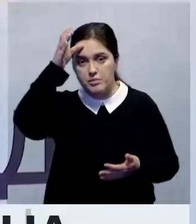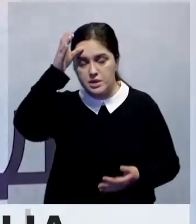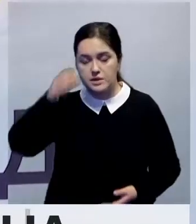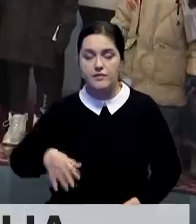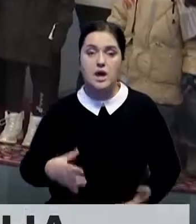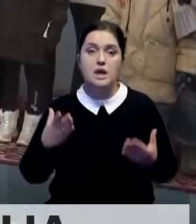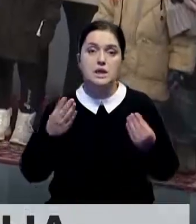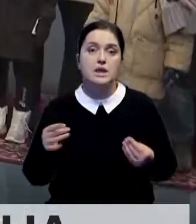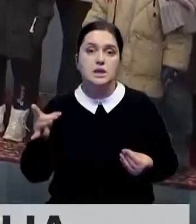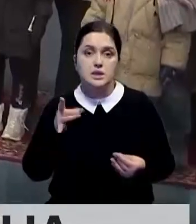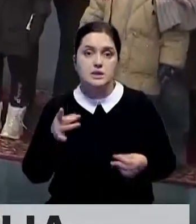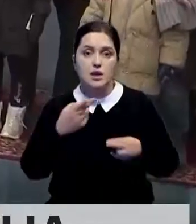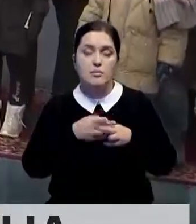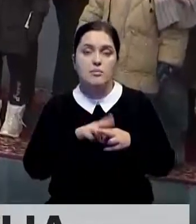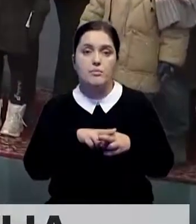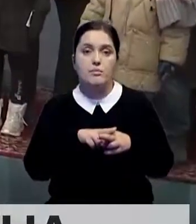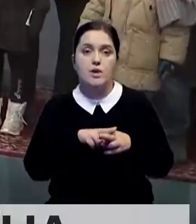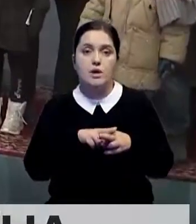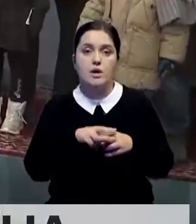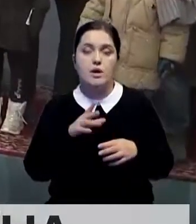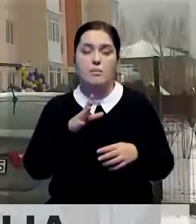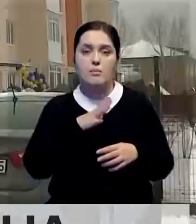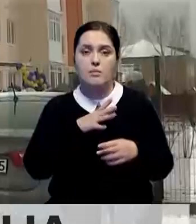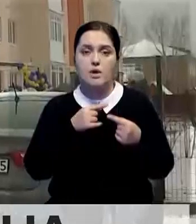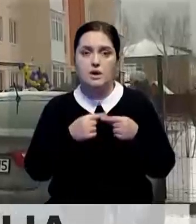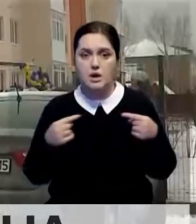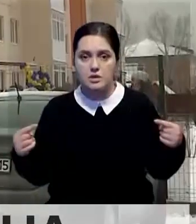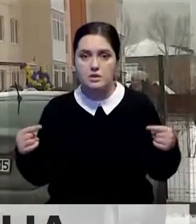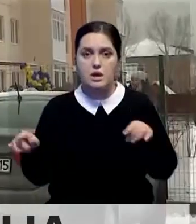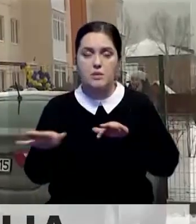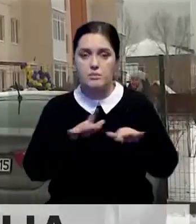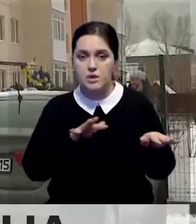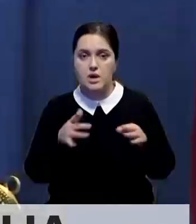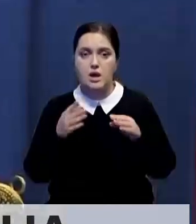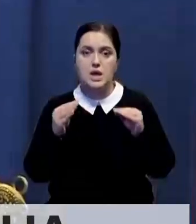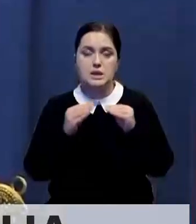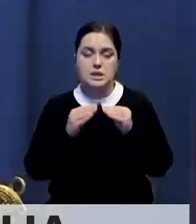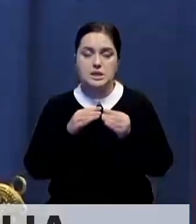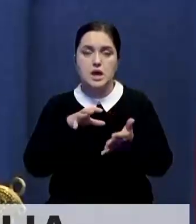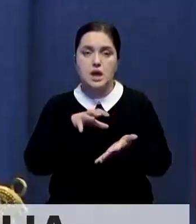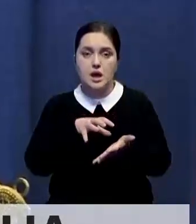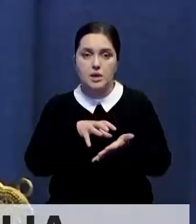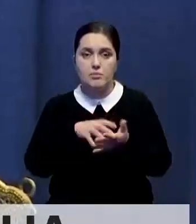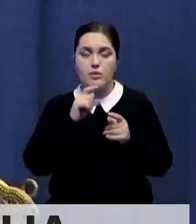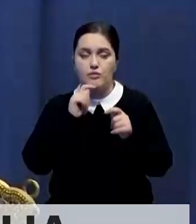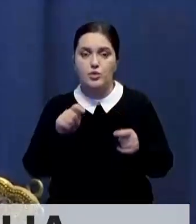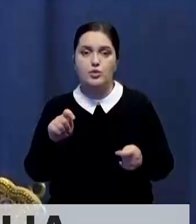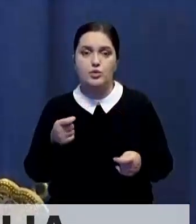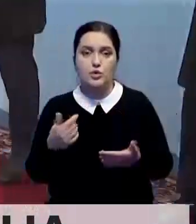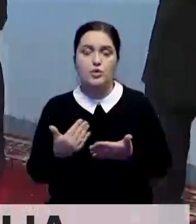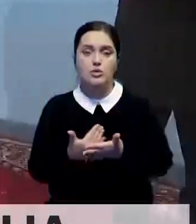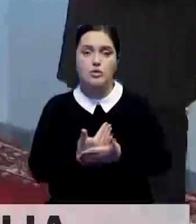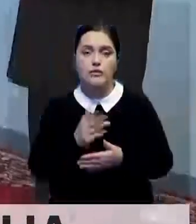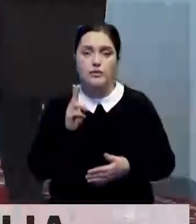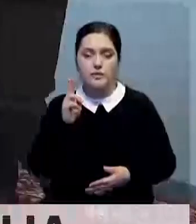День республики празднуют в регионе масштабно. Здесь провели не только различные мероприятия, но и открыли 10 объектов инфраструктуры и вручили ключи от новых квартир